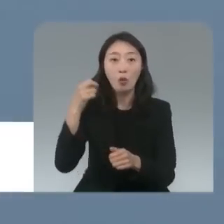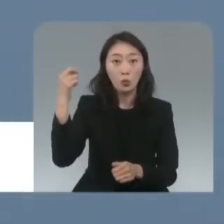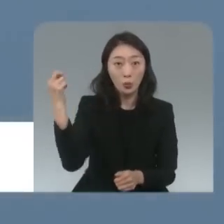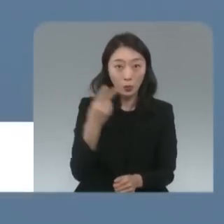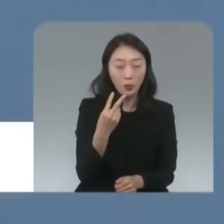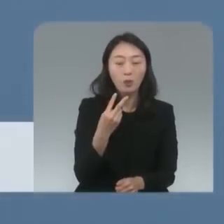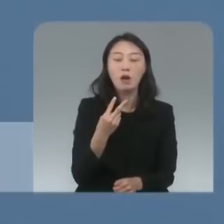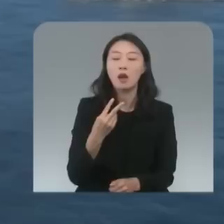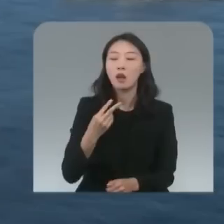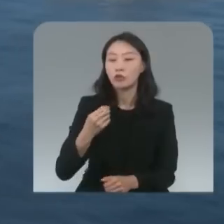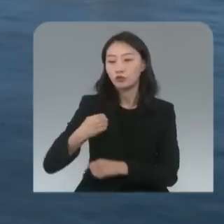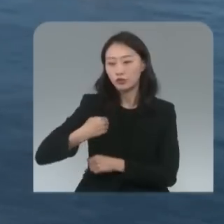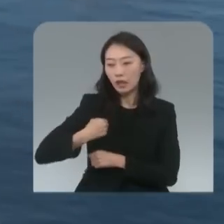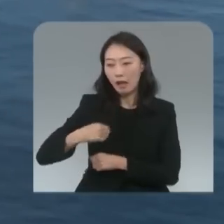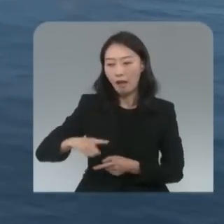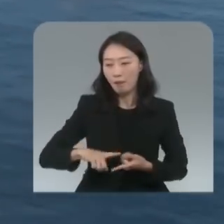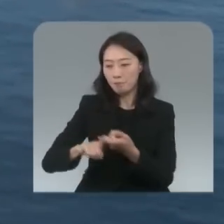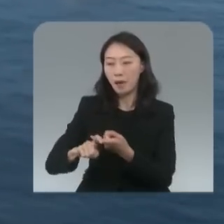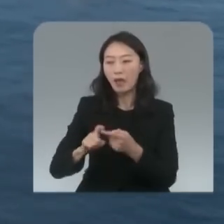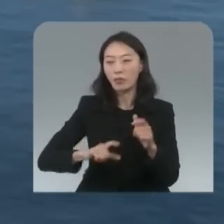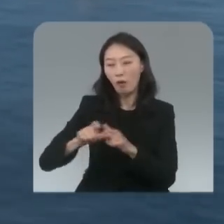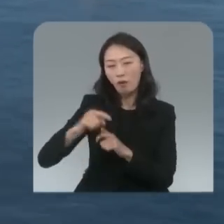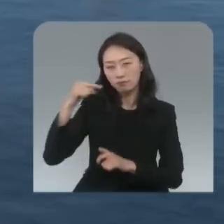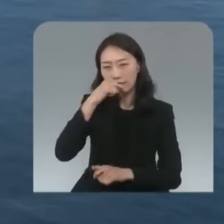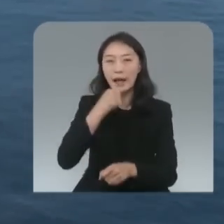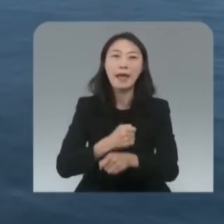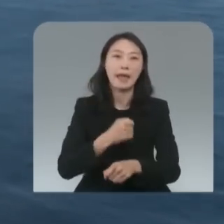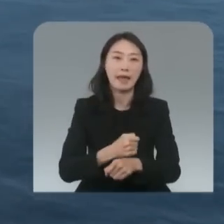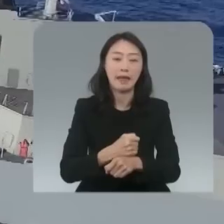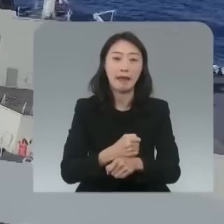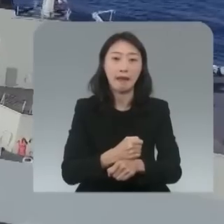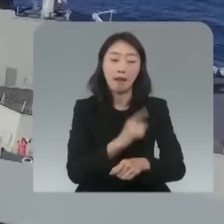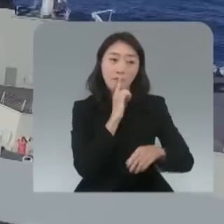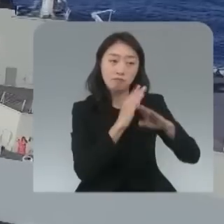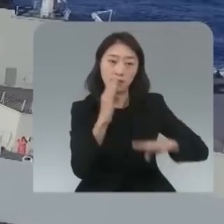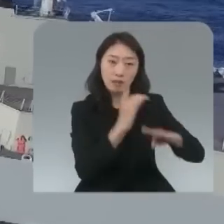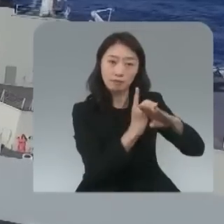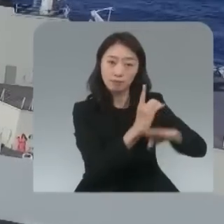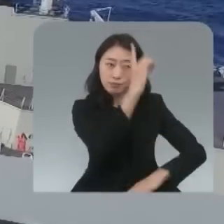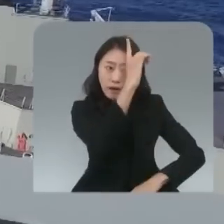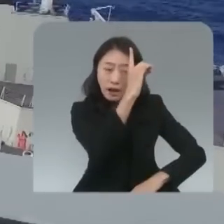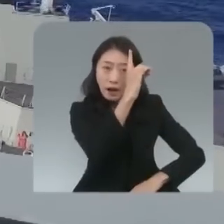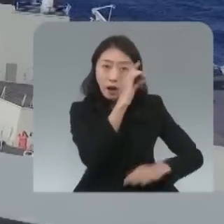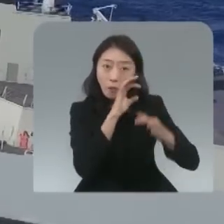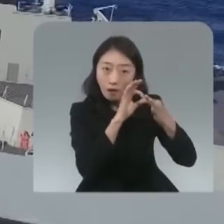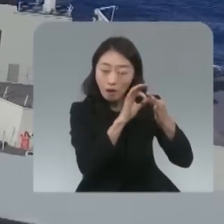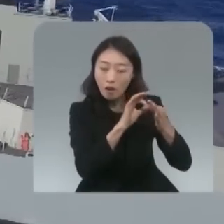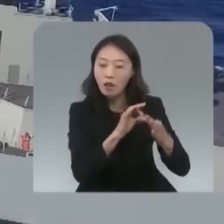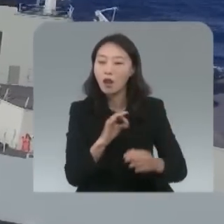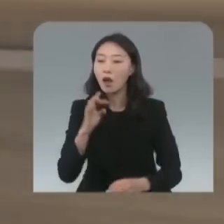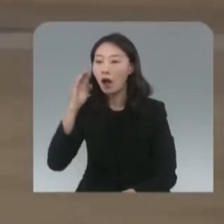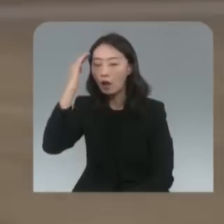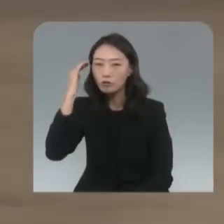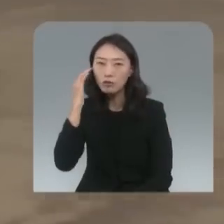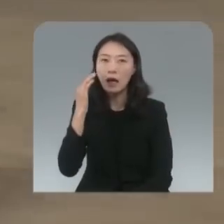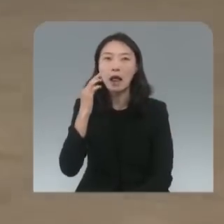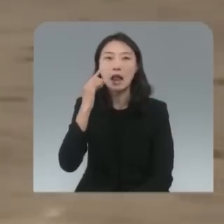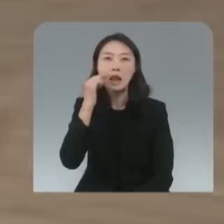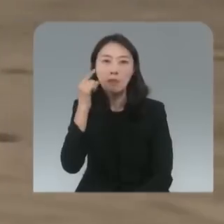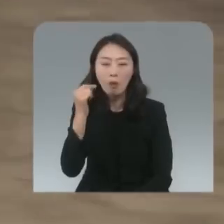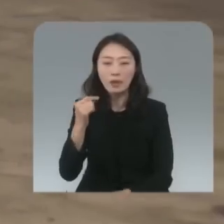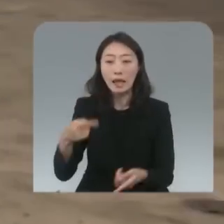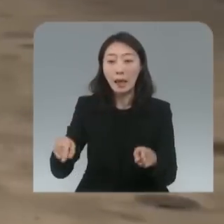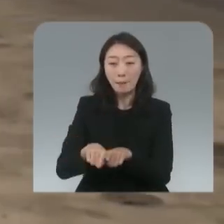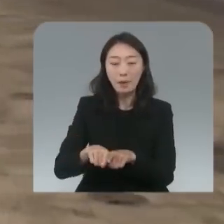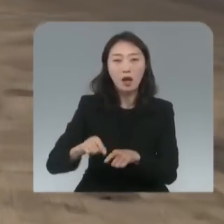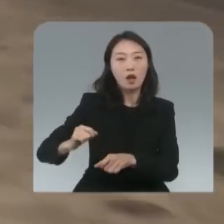뜻을 분명히 했습니다. 북한의 도발에 맞서 한국과 일본 같은 우방과 함께 연합훈련을 비롯한 군사 협력을